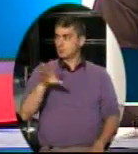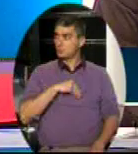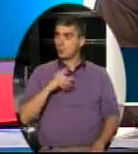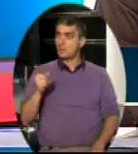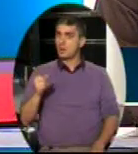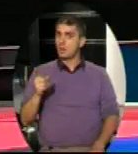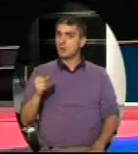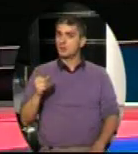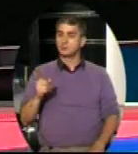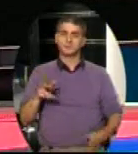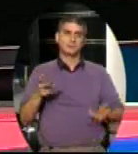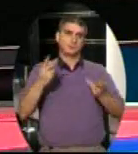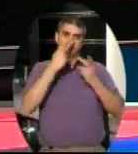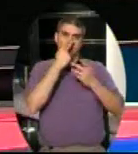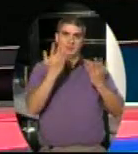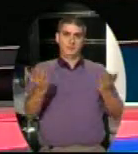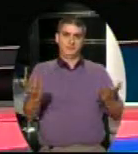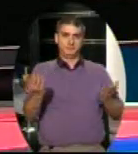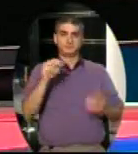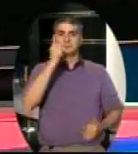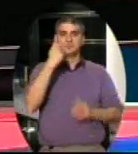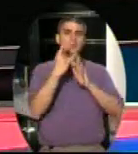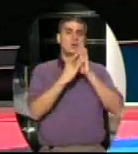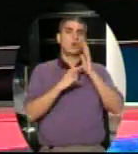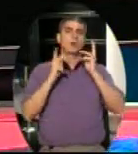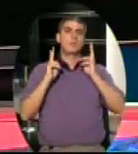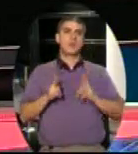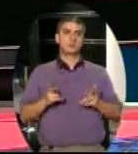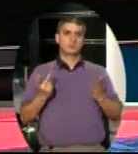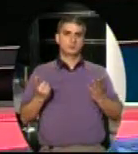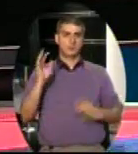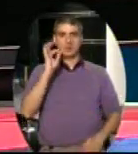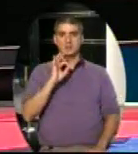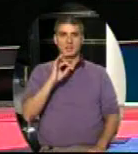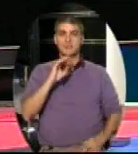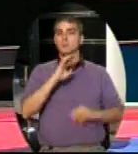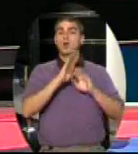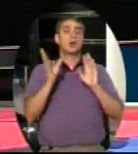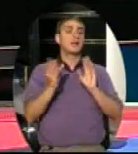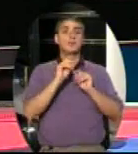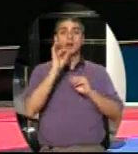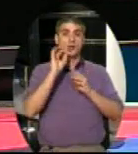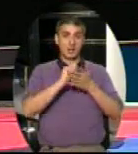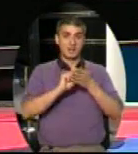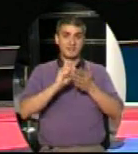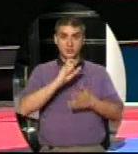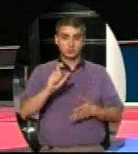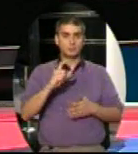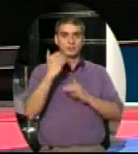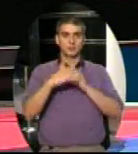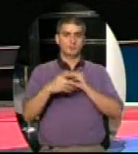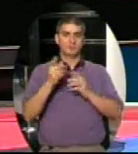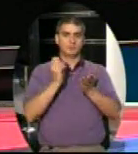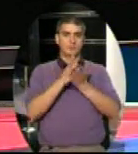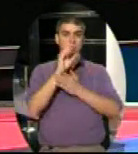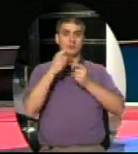עליך? תראי, קודם כל, החוק מאפשר עדיין, עם כל כתב אישום, בסופו של דבר יביא